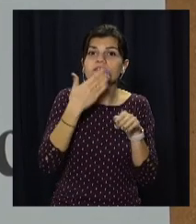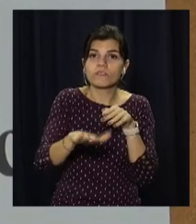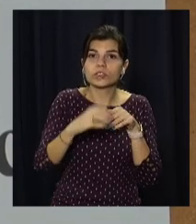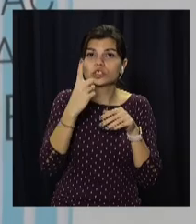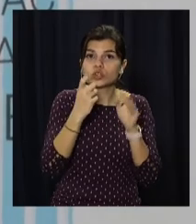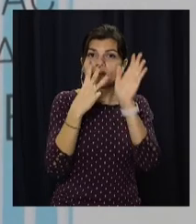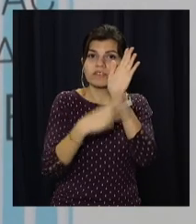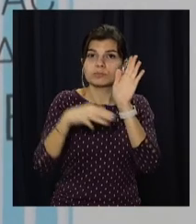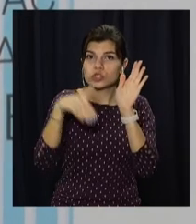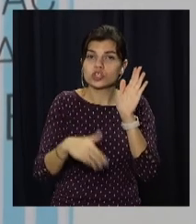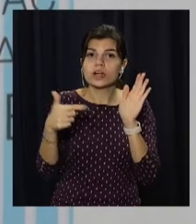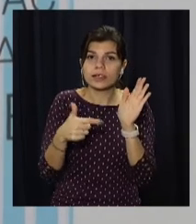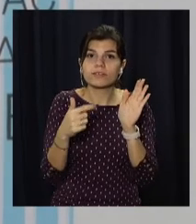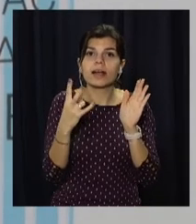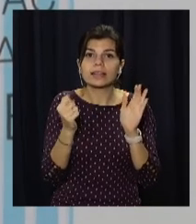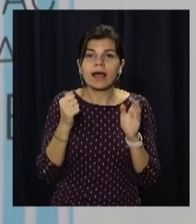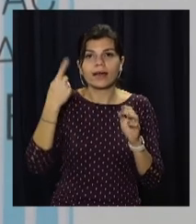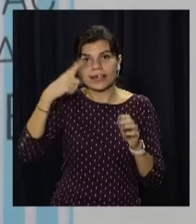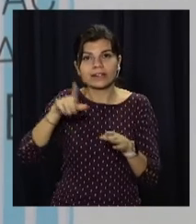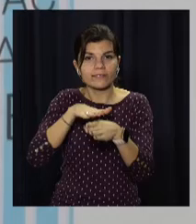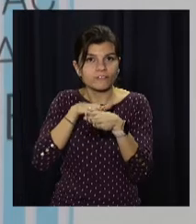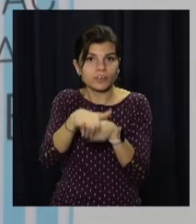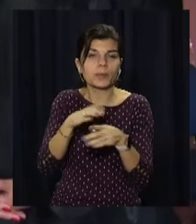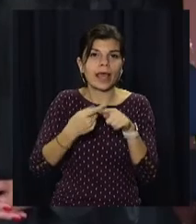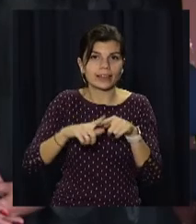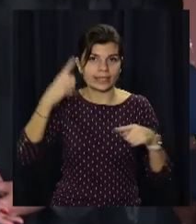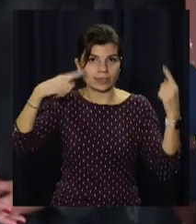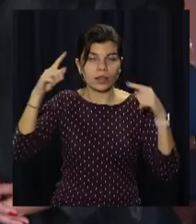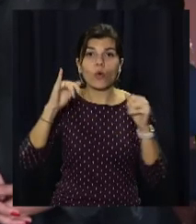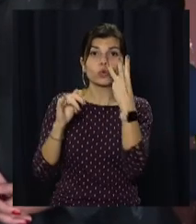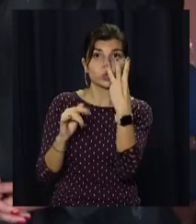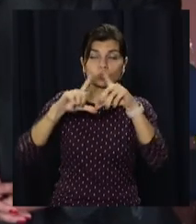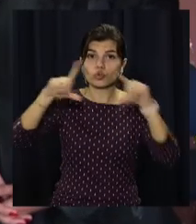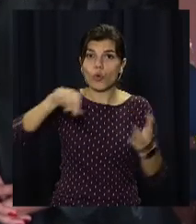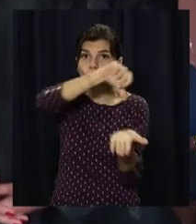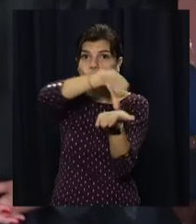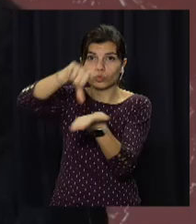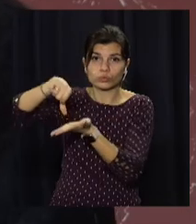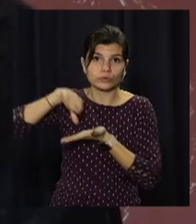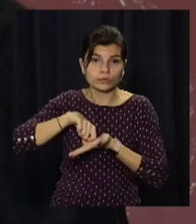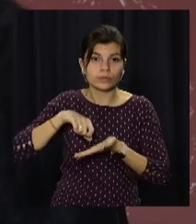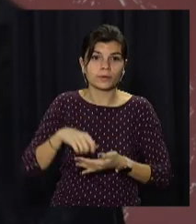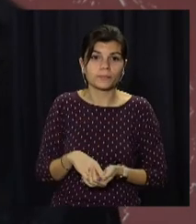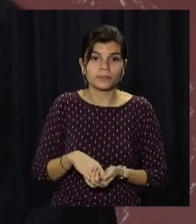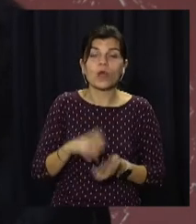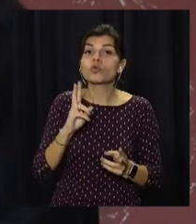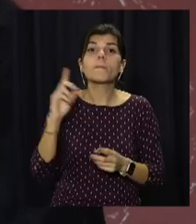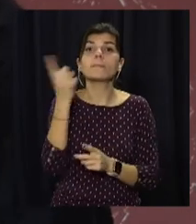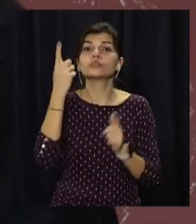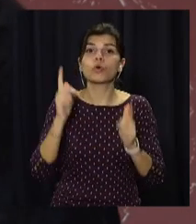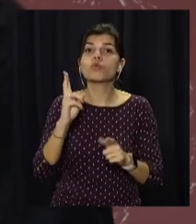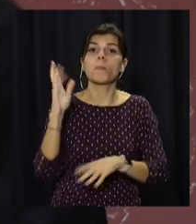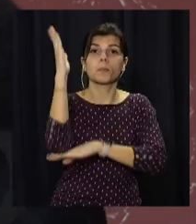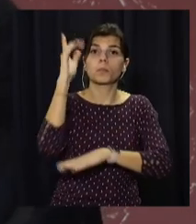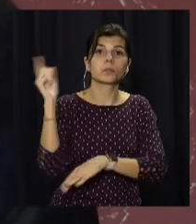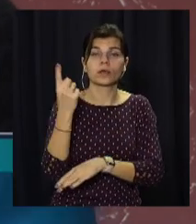виділили 180 тисяч гривень на реалізацію дитячих ідей у трьох школах учасницях конкурсу. Хто перший згодився, хто перший підняв руку,